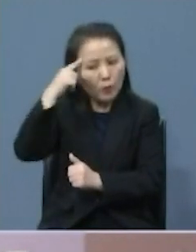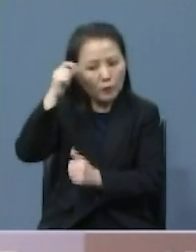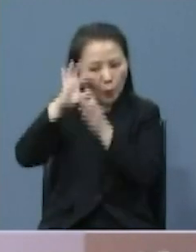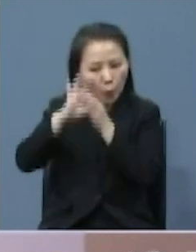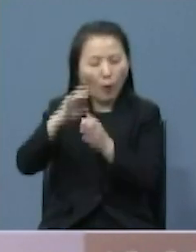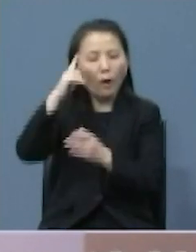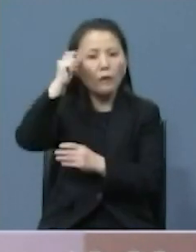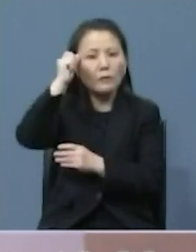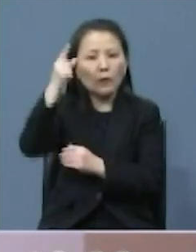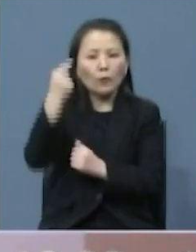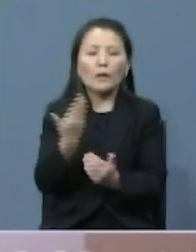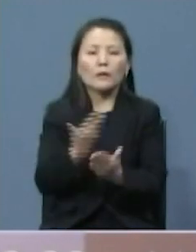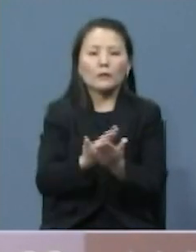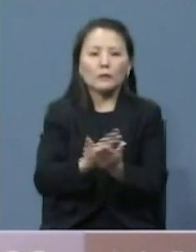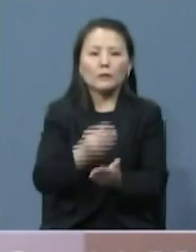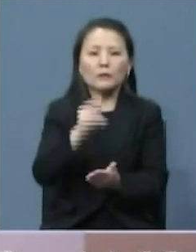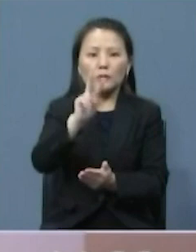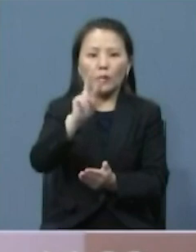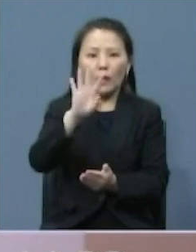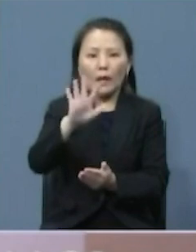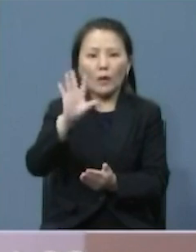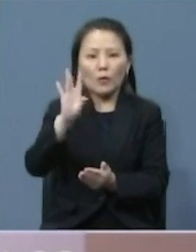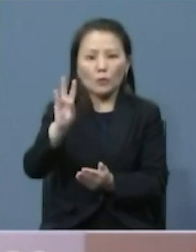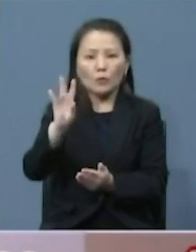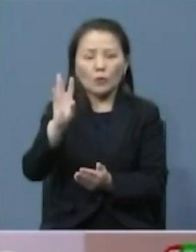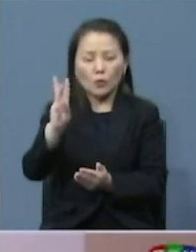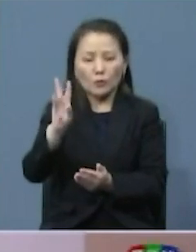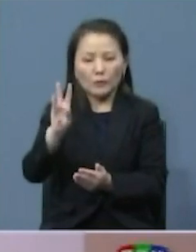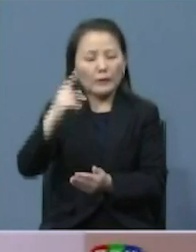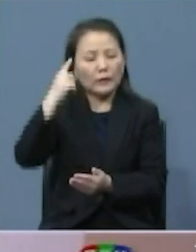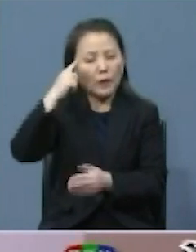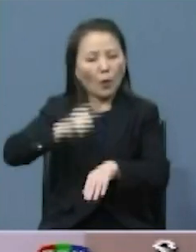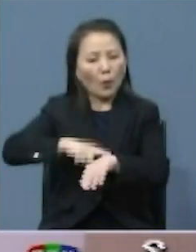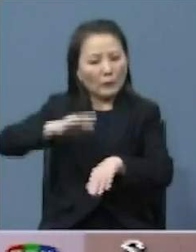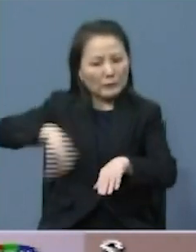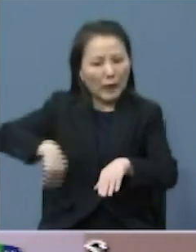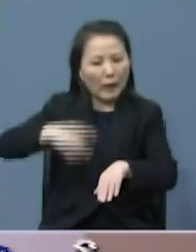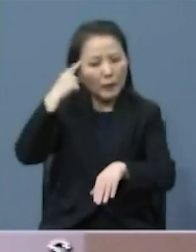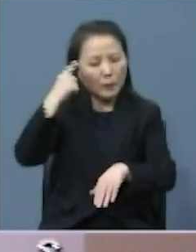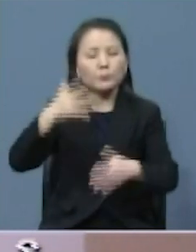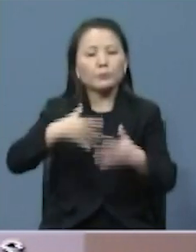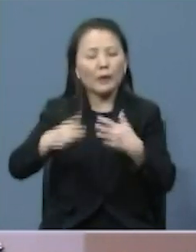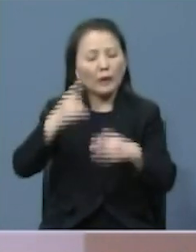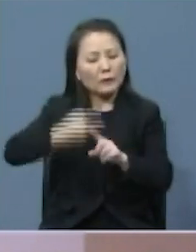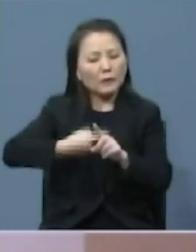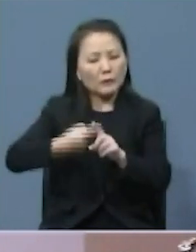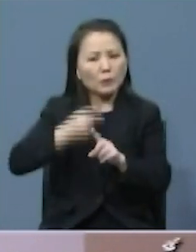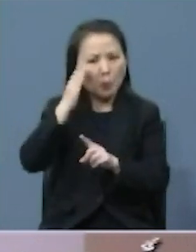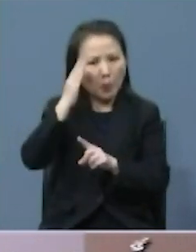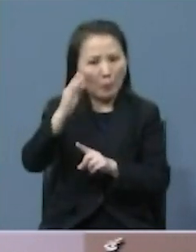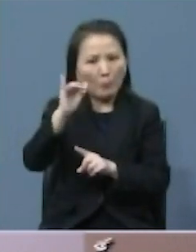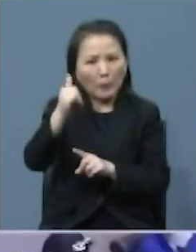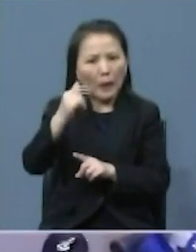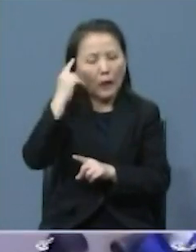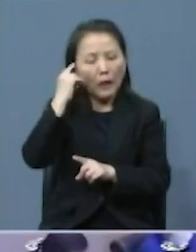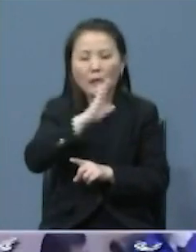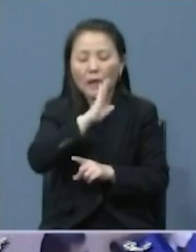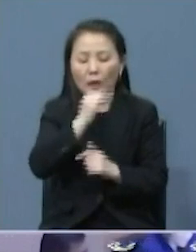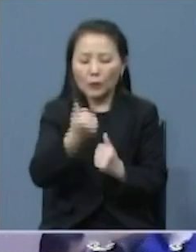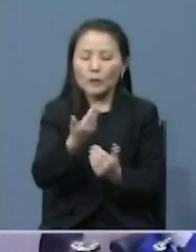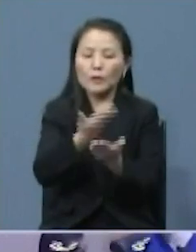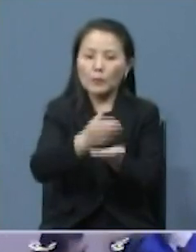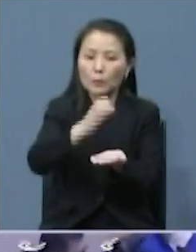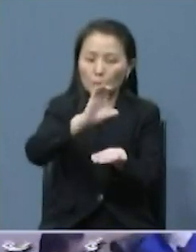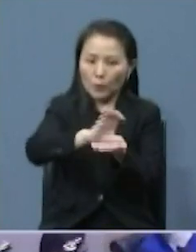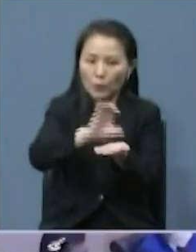บประมาณ 2,567 ล่าช้าการจัดสรรงบประมาณลงไปก็ต้องใช้เวลาอีกหลายเดือนดังนั้นเมื่อรับหลักการร่างพรบ.